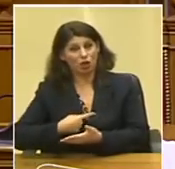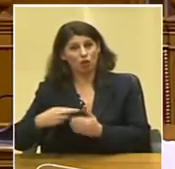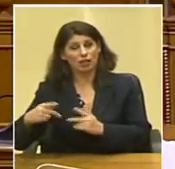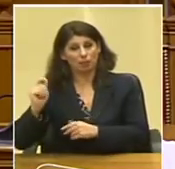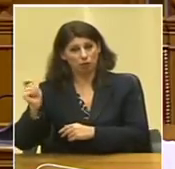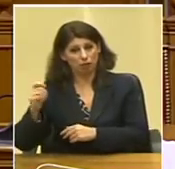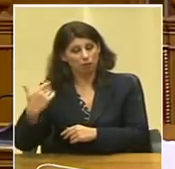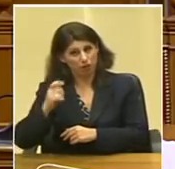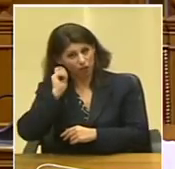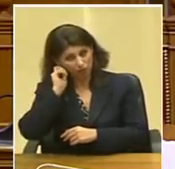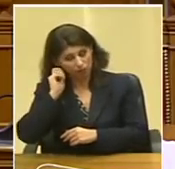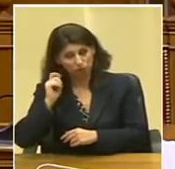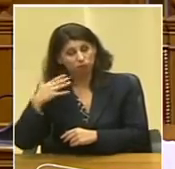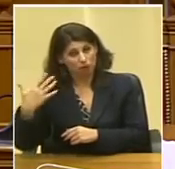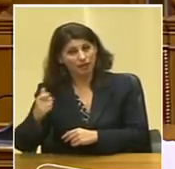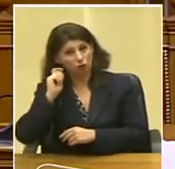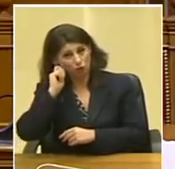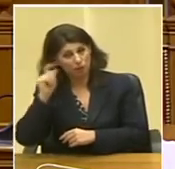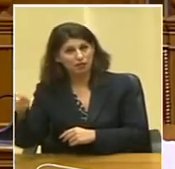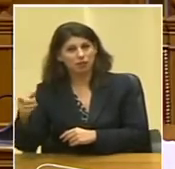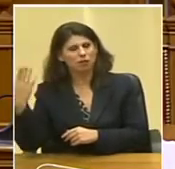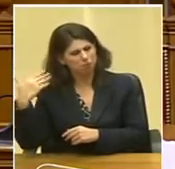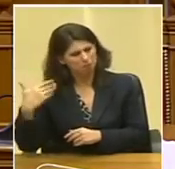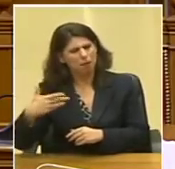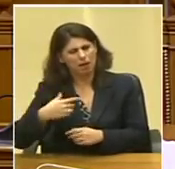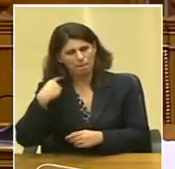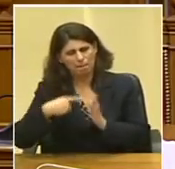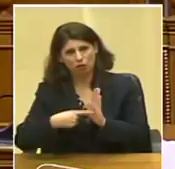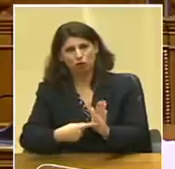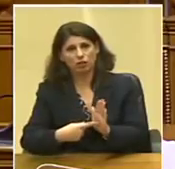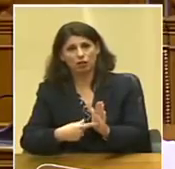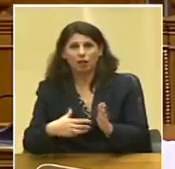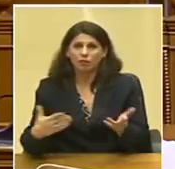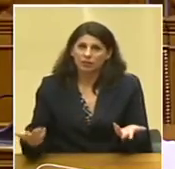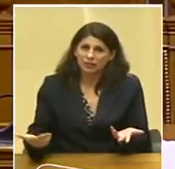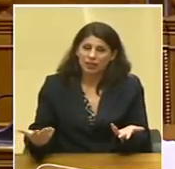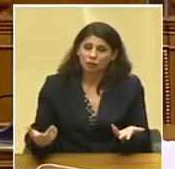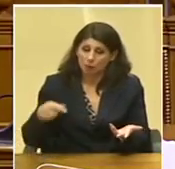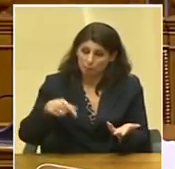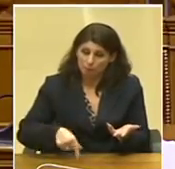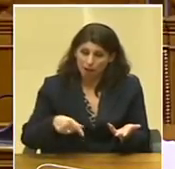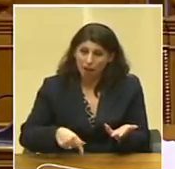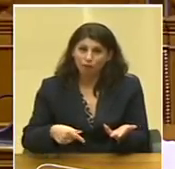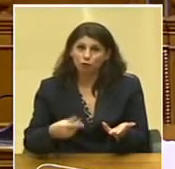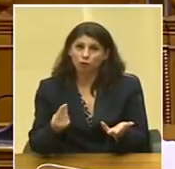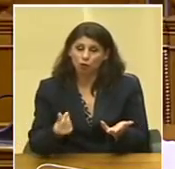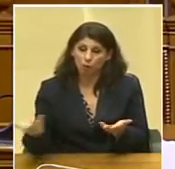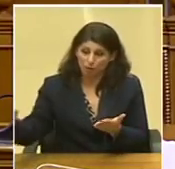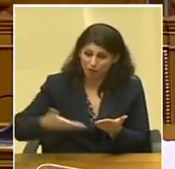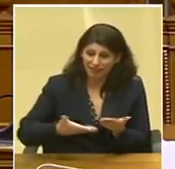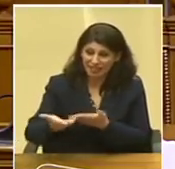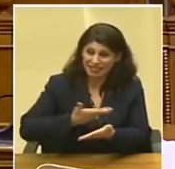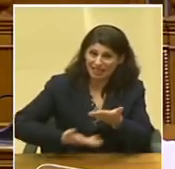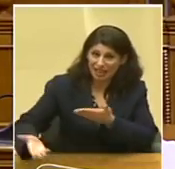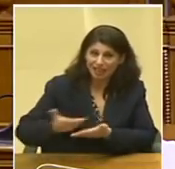αλλά και η προηγούμενη παρουσία σας. Είναι ντροπή. Και στο κάτω-κάτω, αφού με αυτόν τον νόμο εδώ φέρνουμε τη συναλλαγή και μειώνουμε,